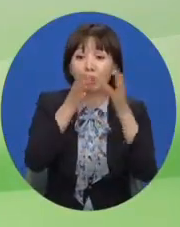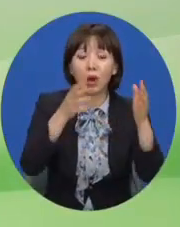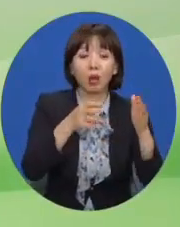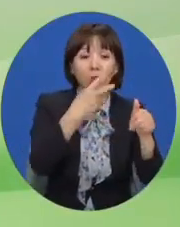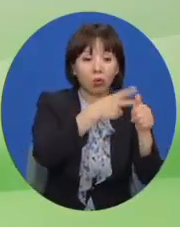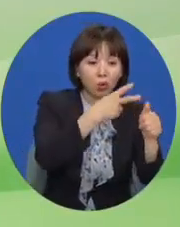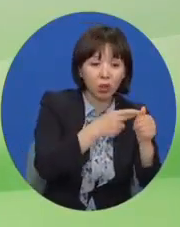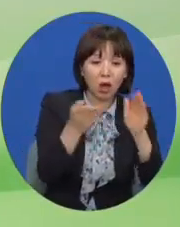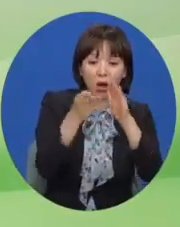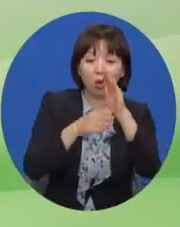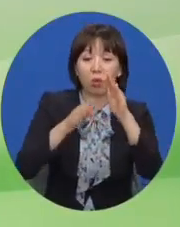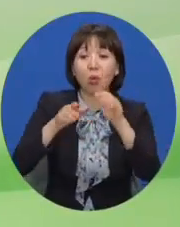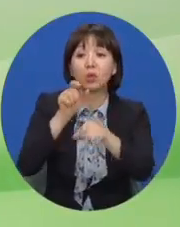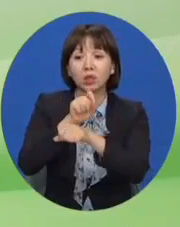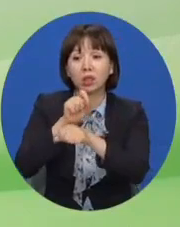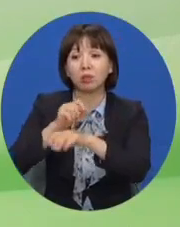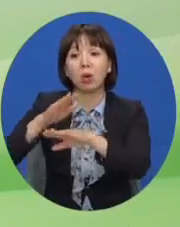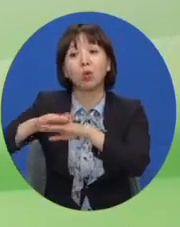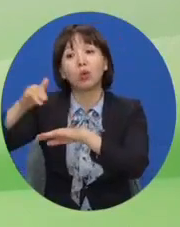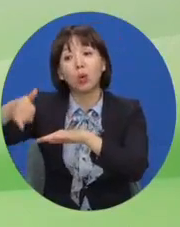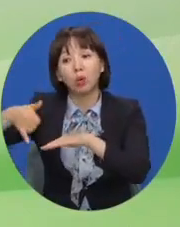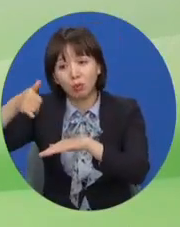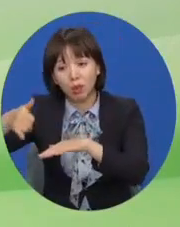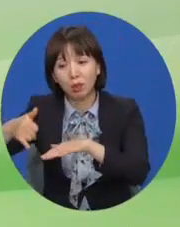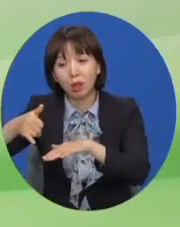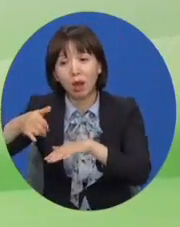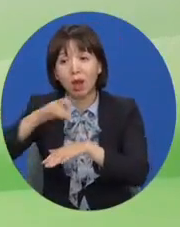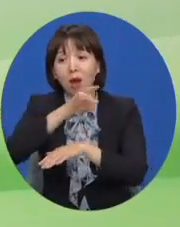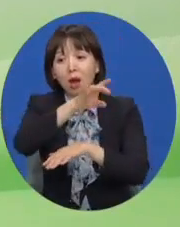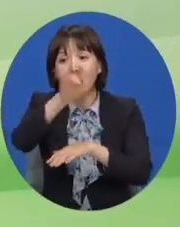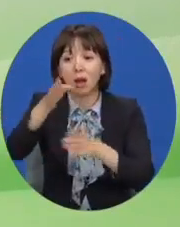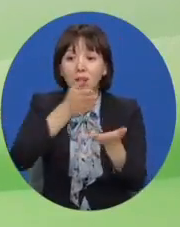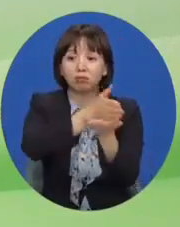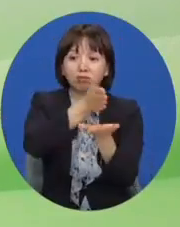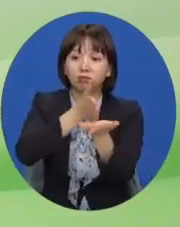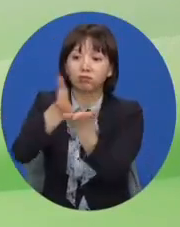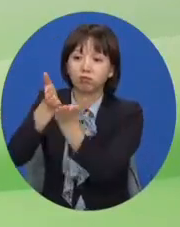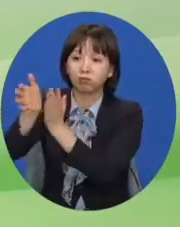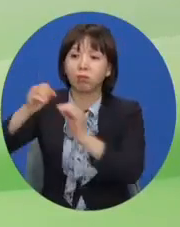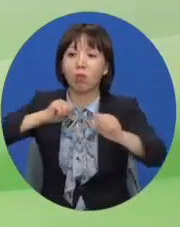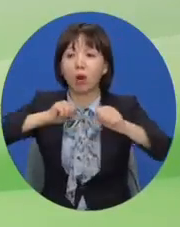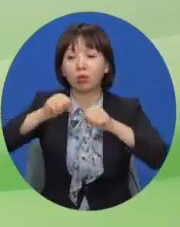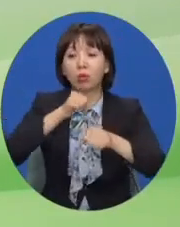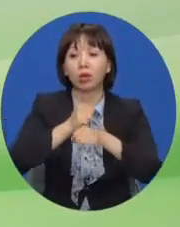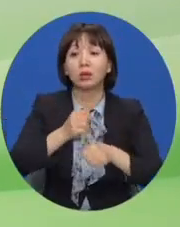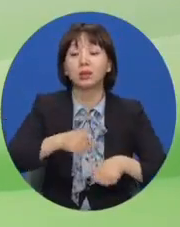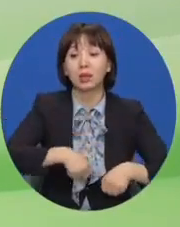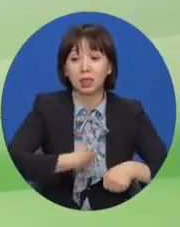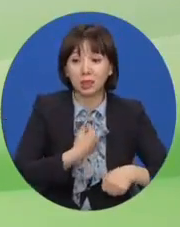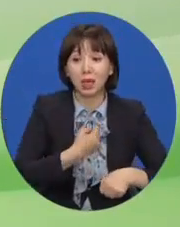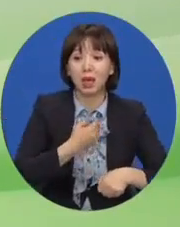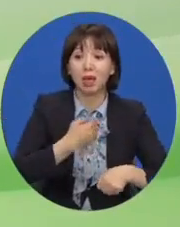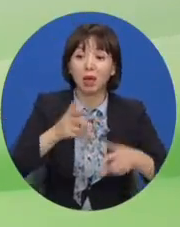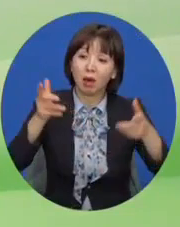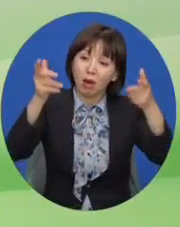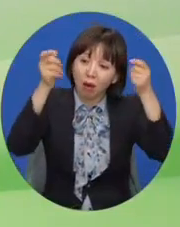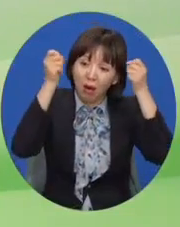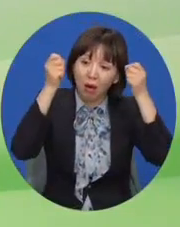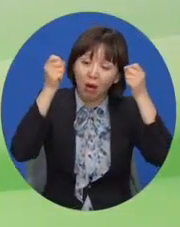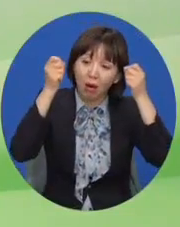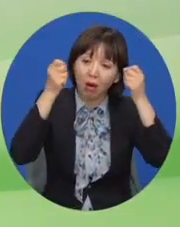공직자는 공직자로서, 농민은 농민으로서 각자의 분야에서 활동했던 자신의 경륜과 지혜를 이 사회를